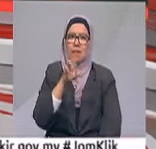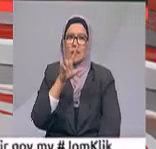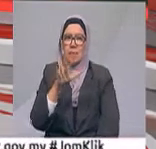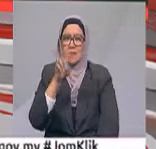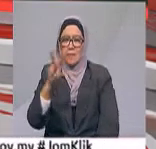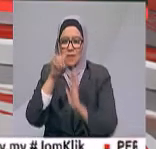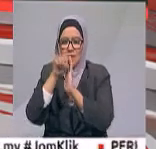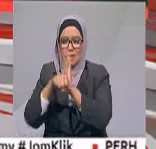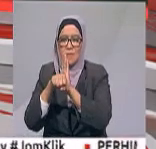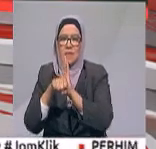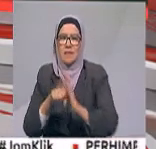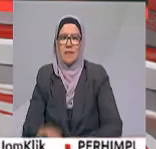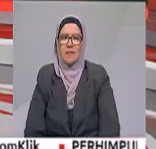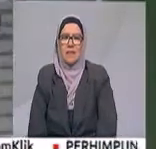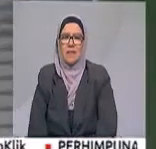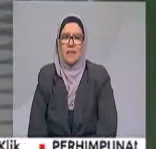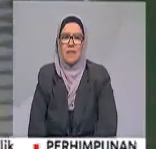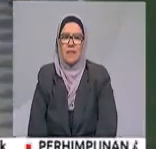saat.